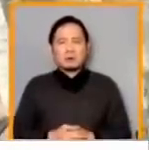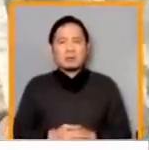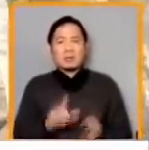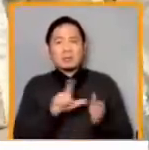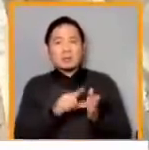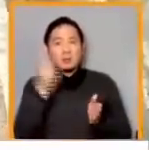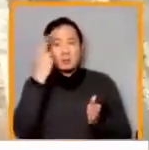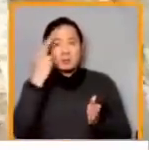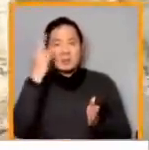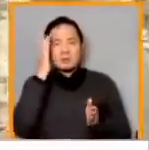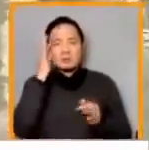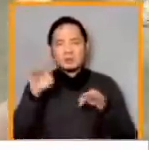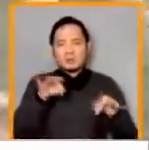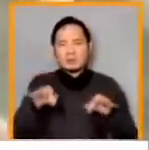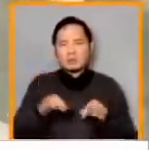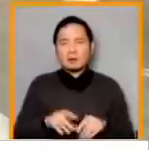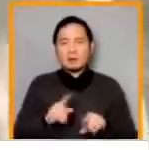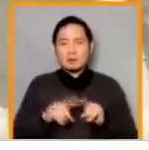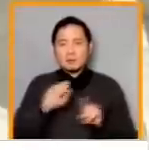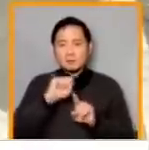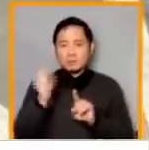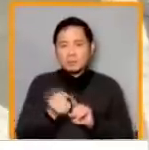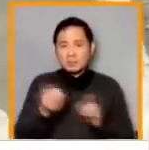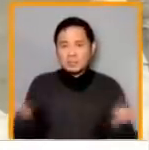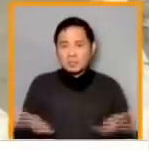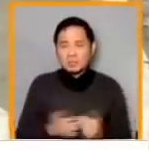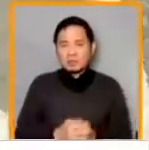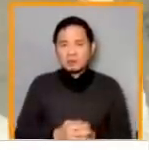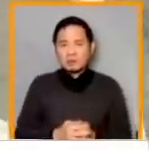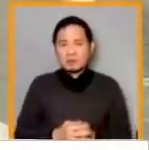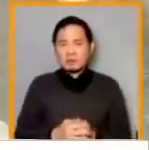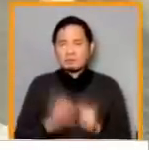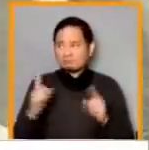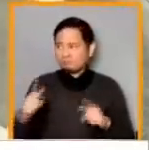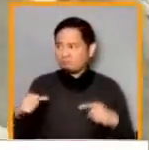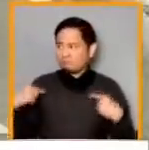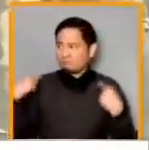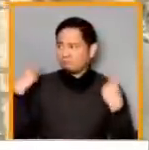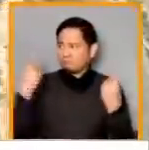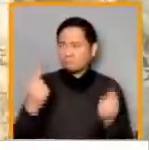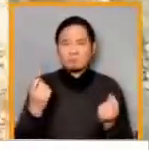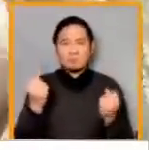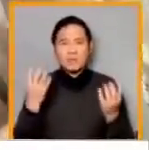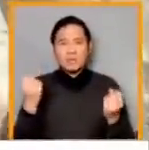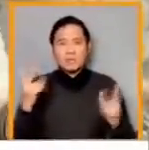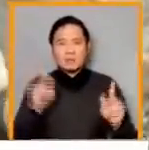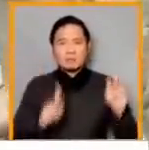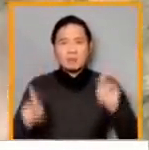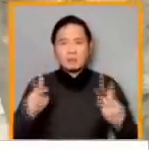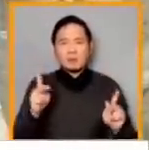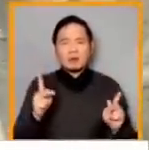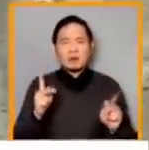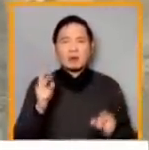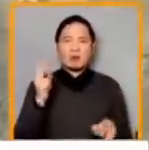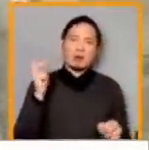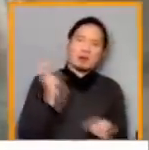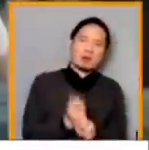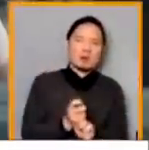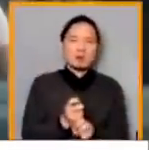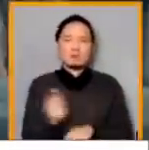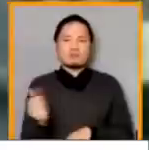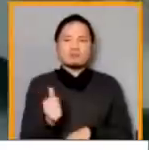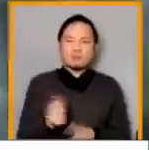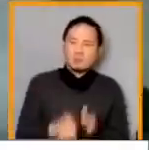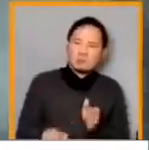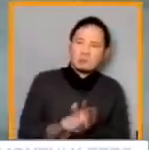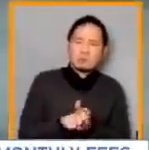ng situation muna sa ngayon, no? Ilang araw na kasing nahihirapan yung mga kababayan natin, mga pasahero na makasakay